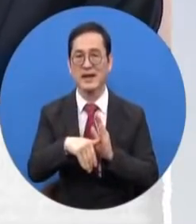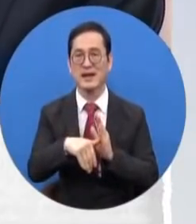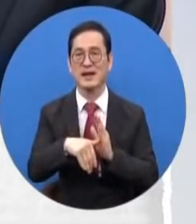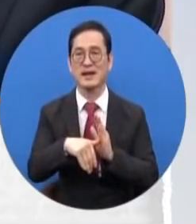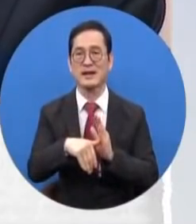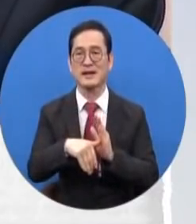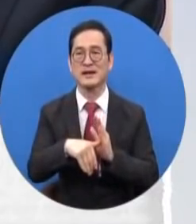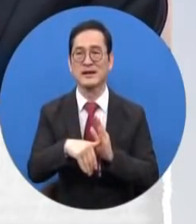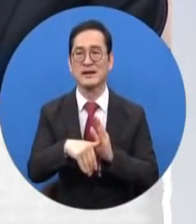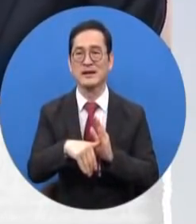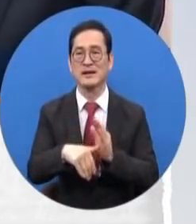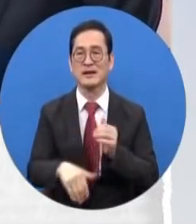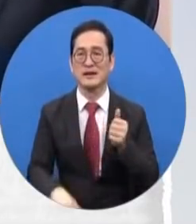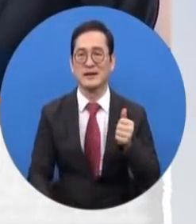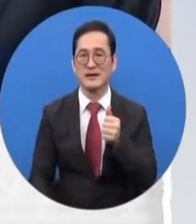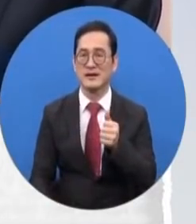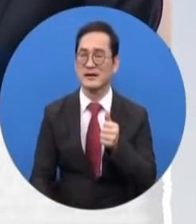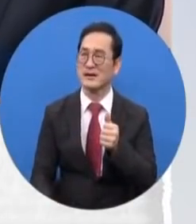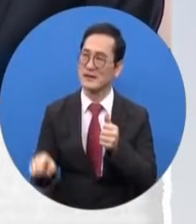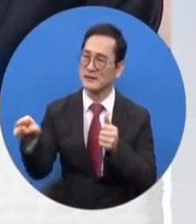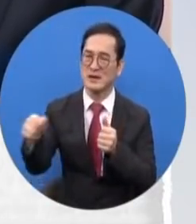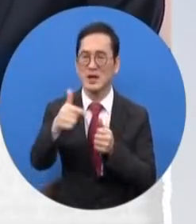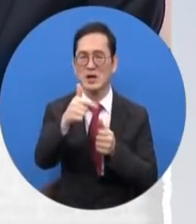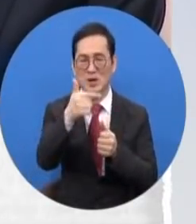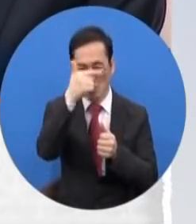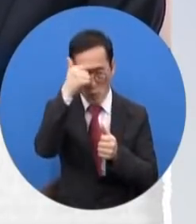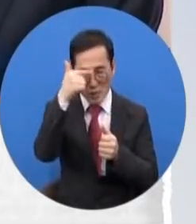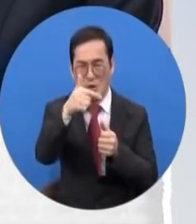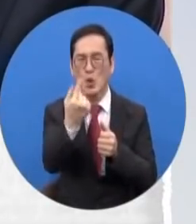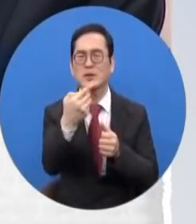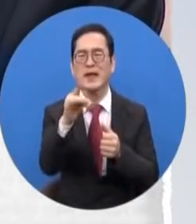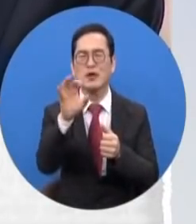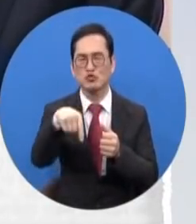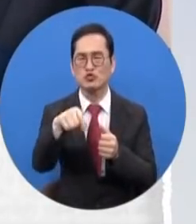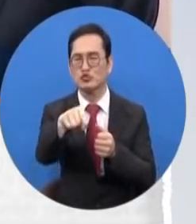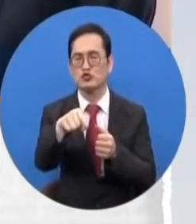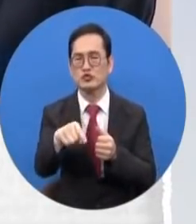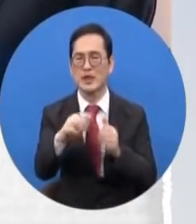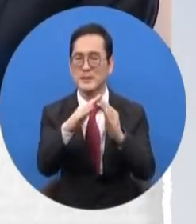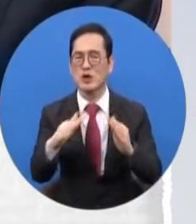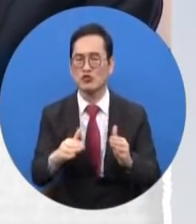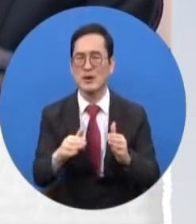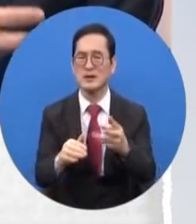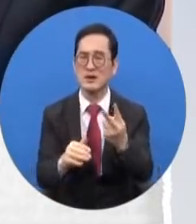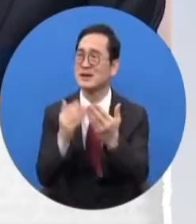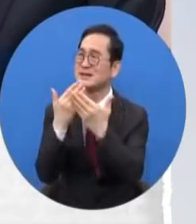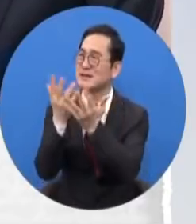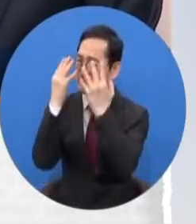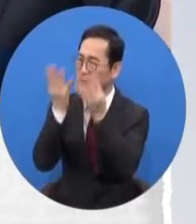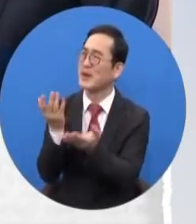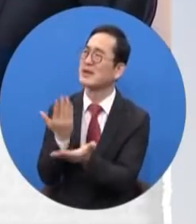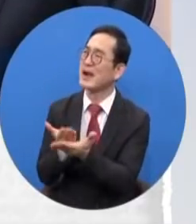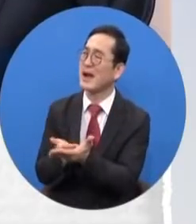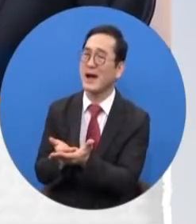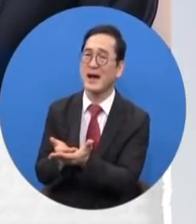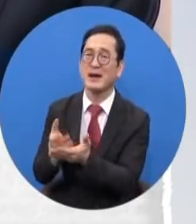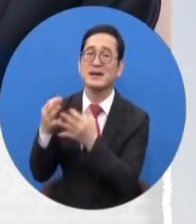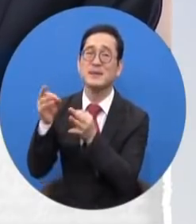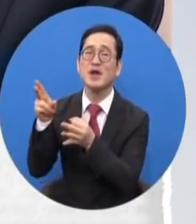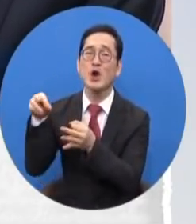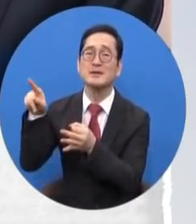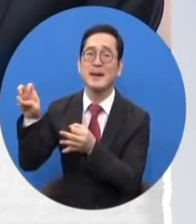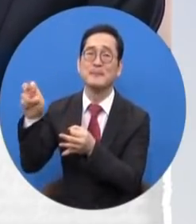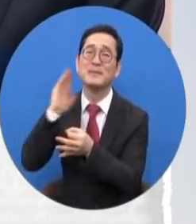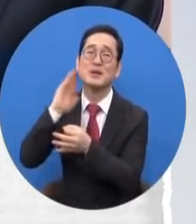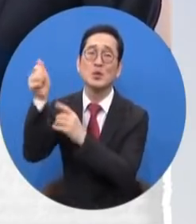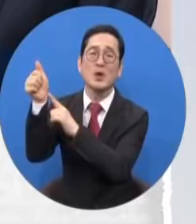하는 노태우 전두환 대통령의 사면을 건의합니다. 근데 자, 건의한 이유는 분명하죠. 결국은 이제 국민 통합을 건의했는데,